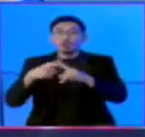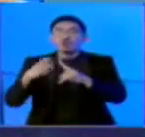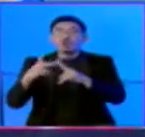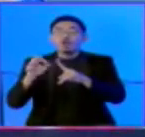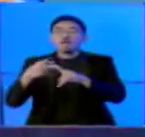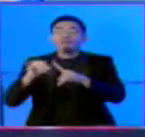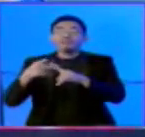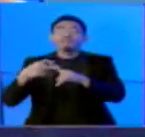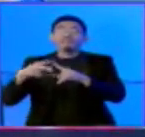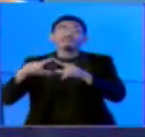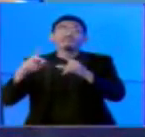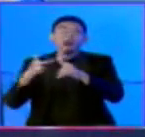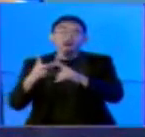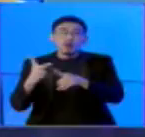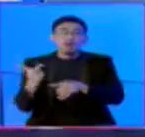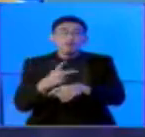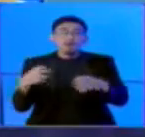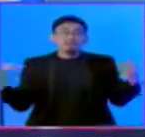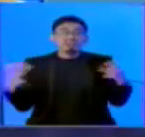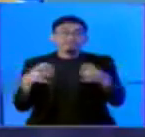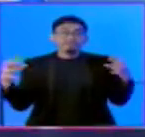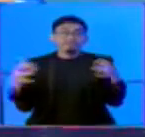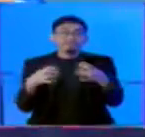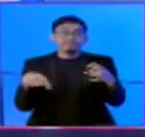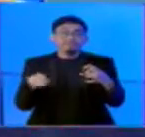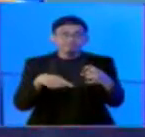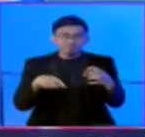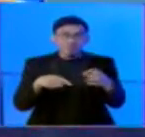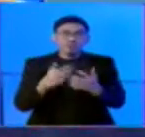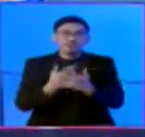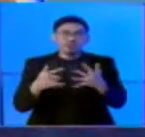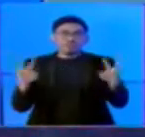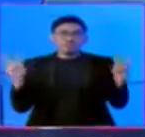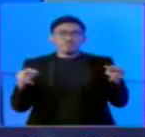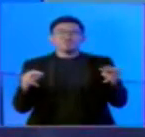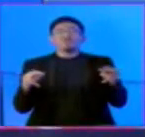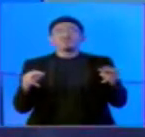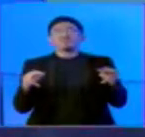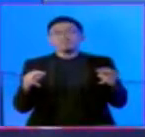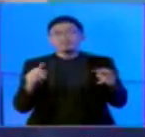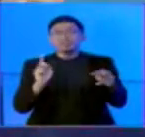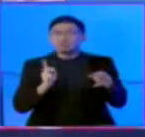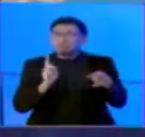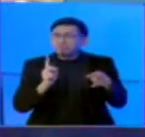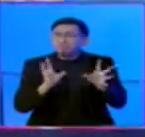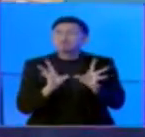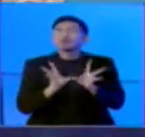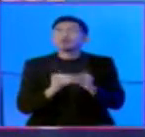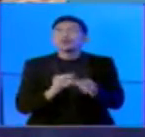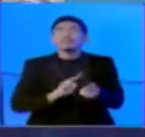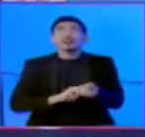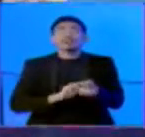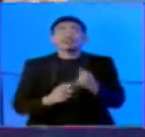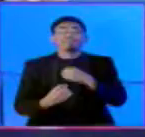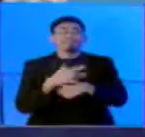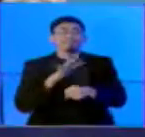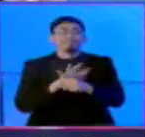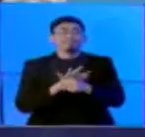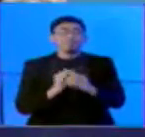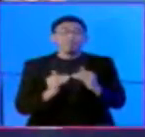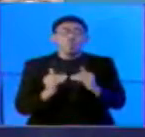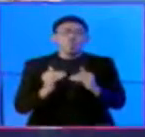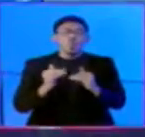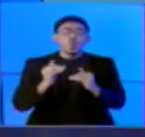Hofifah Indar Parawansa. Kisruh kedua pimpinan daerah tersebut semakin menjadi sorotan masyarakat seiring dengan jumlah pasien